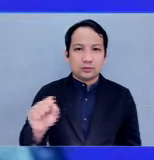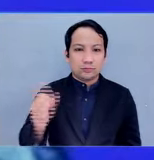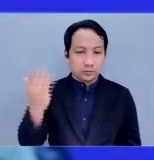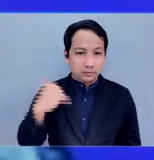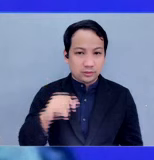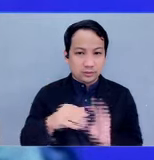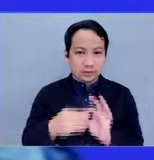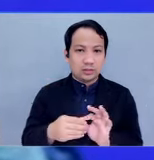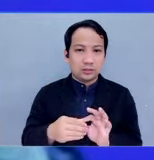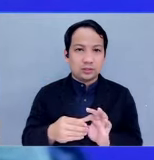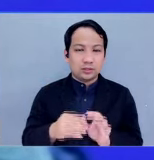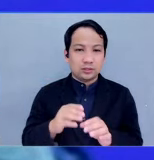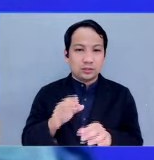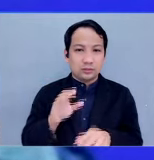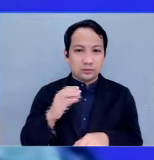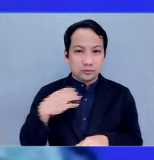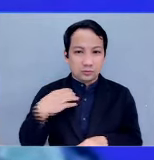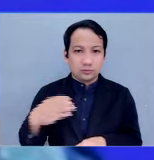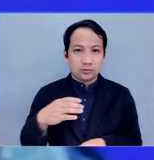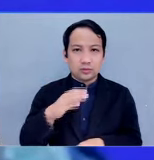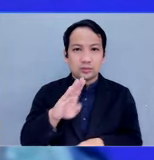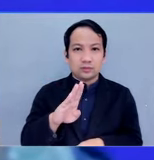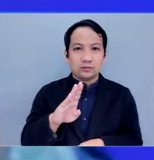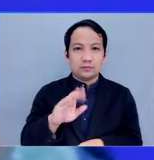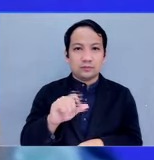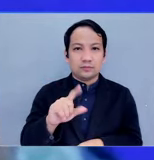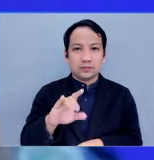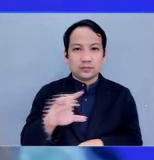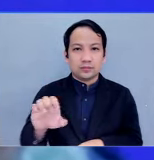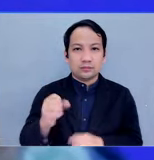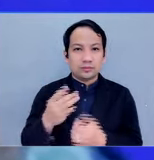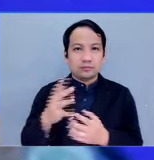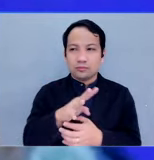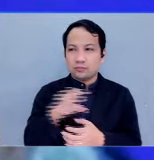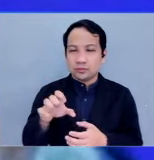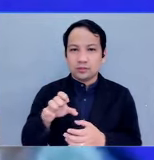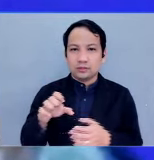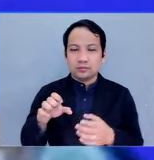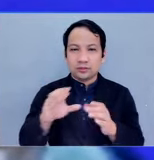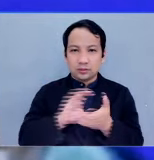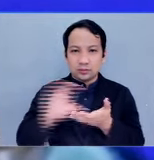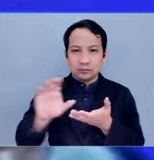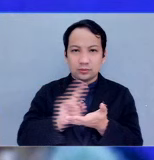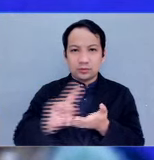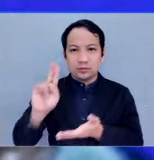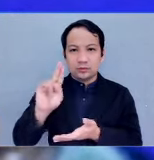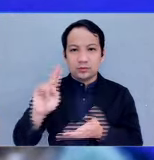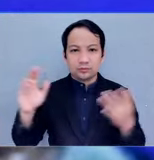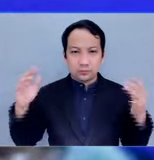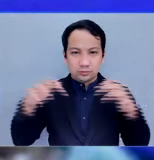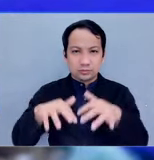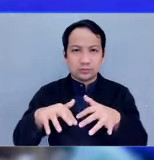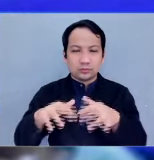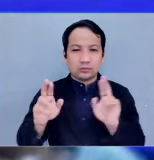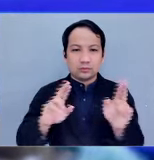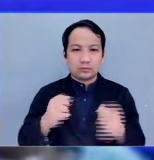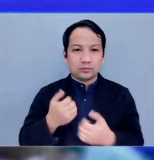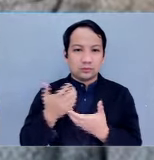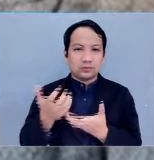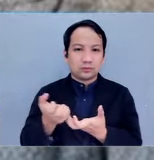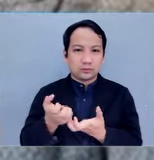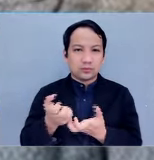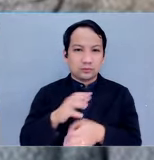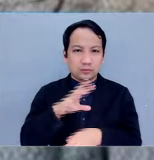Baste. Halos 100 manlalaro galing sa iba't ibang clubs, colleges at universities ang naghayag ng intensyong sumali